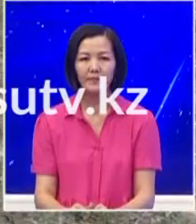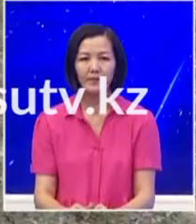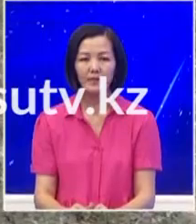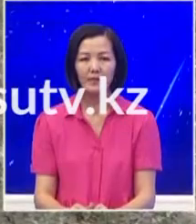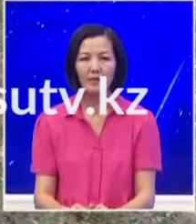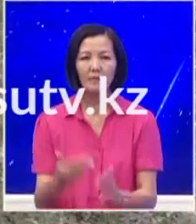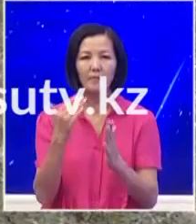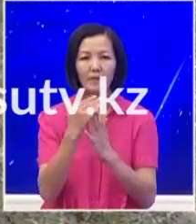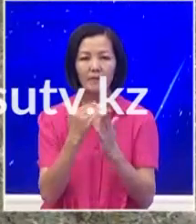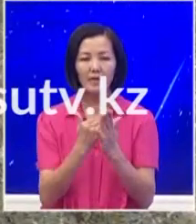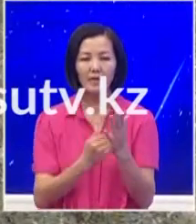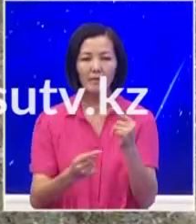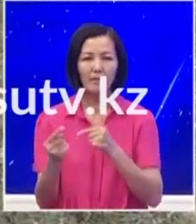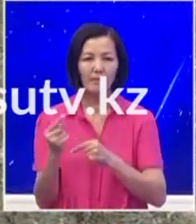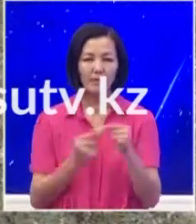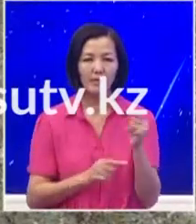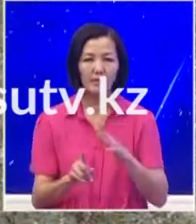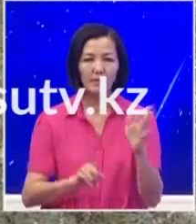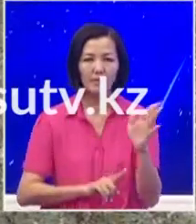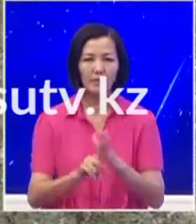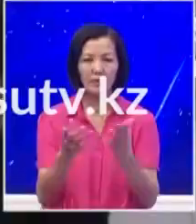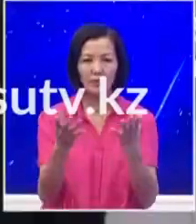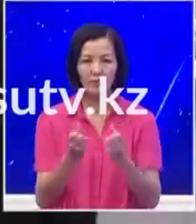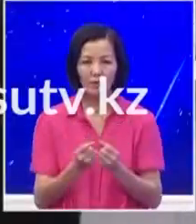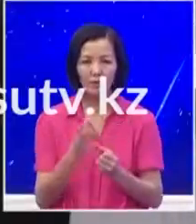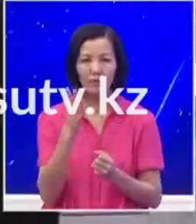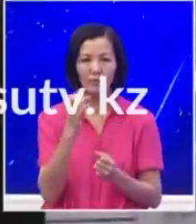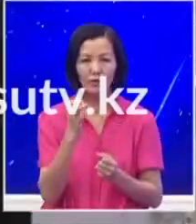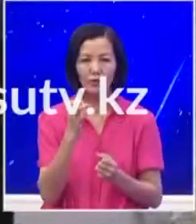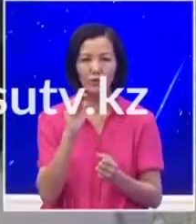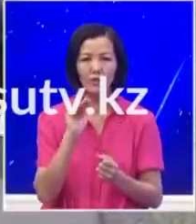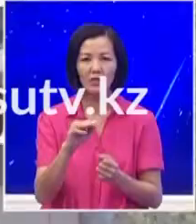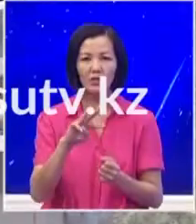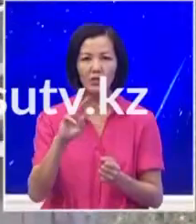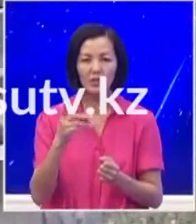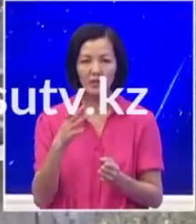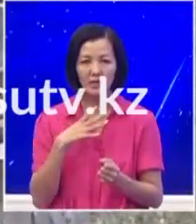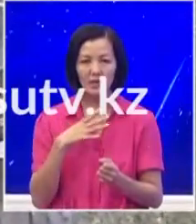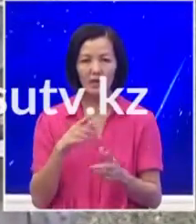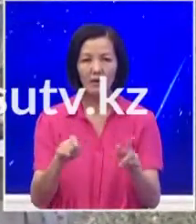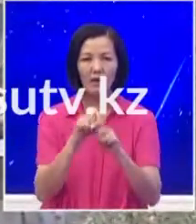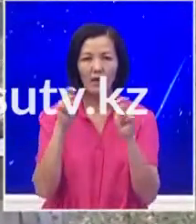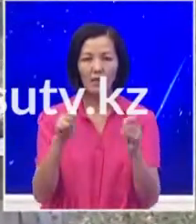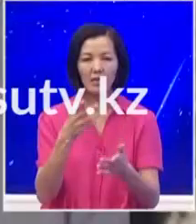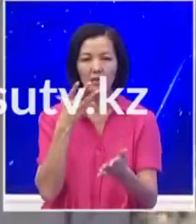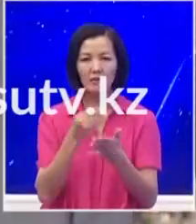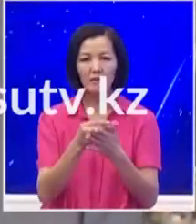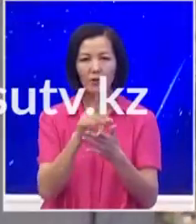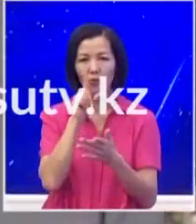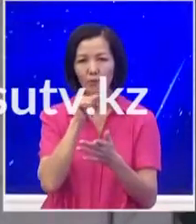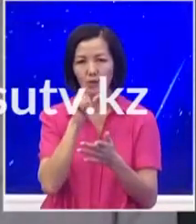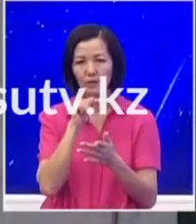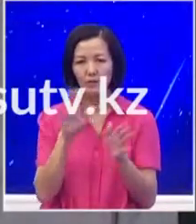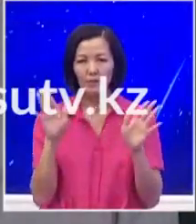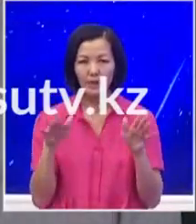По программе «Бизнес-Бастау» Илисхан Калихан получил грант на сумму более 500 000 тенге и открыл собственную пасеку. Ремеслу пчелового вода